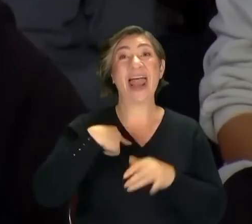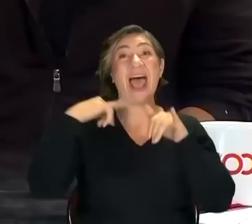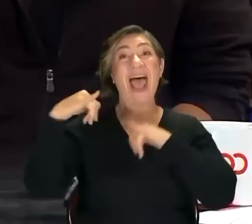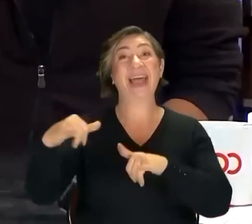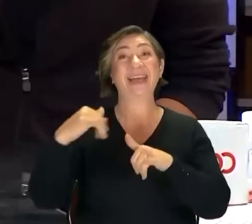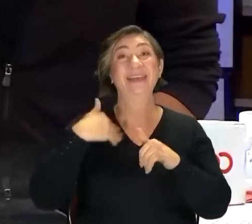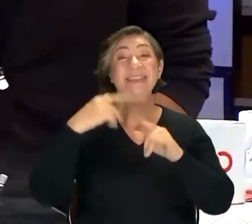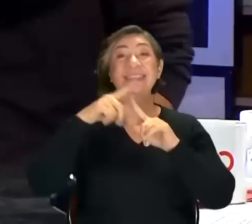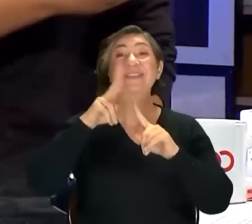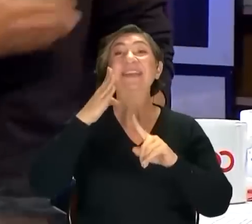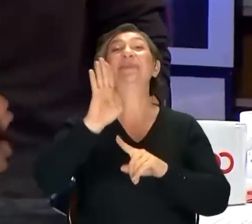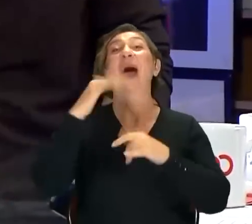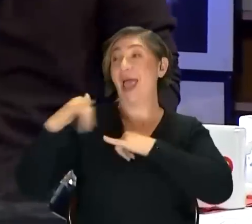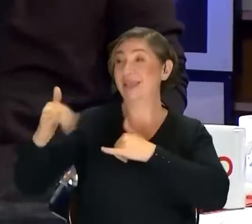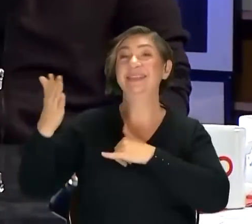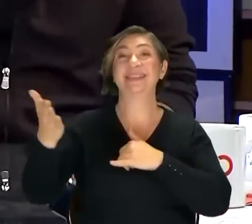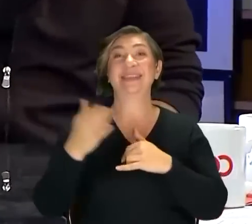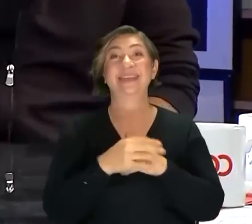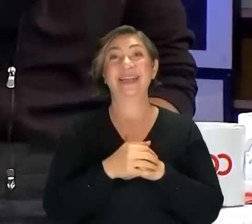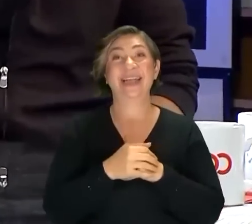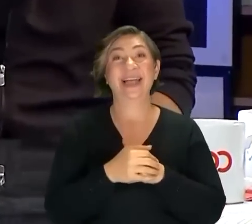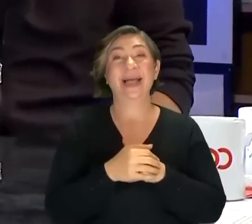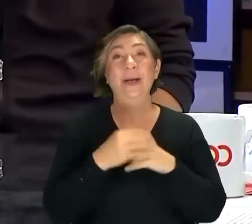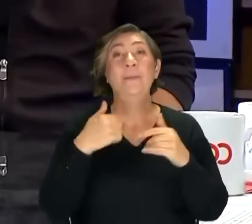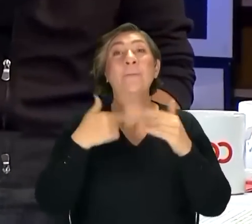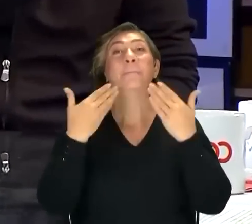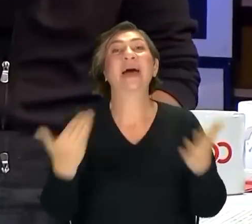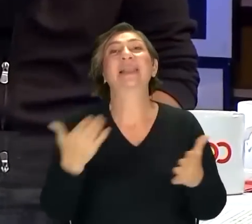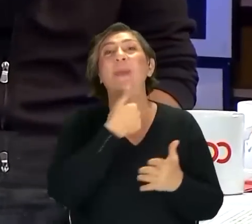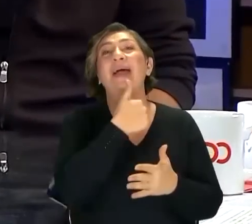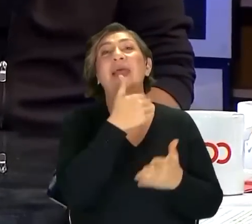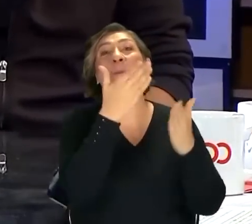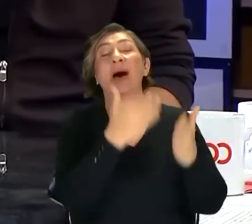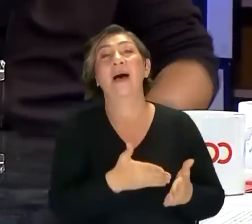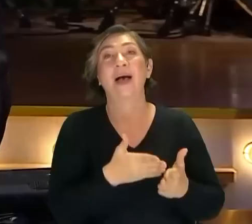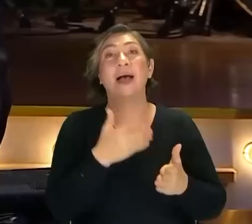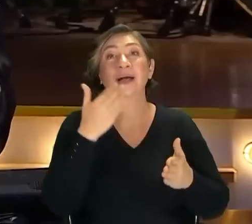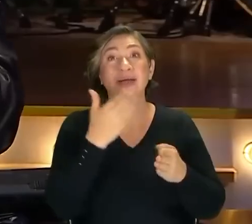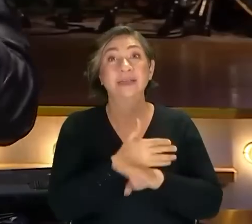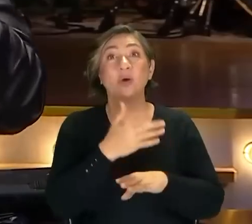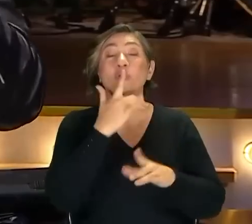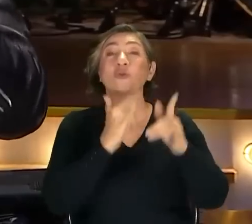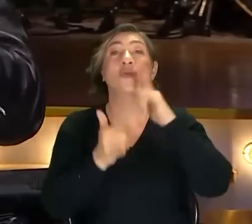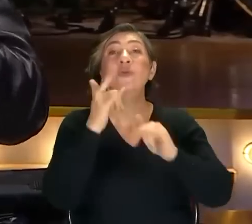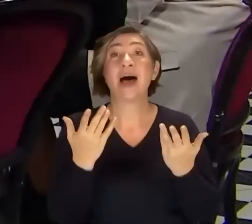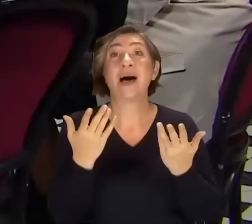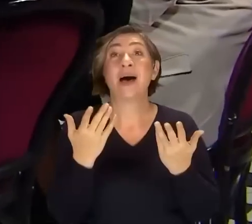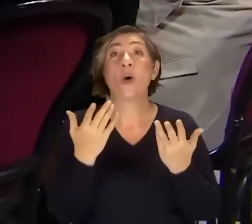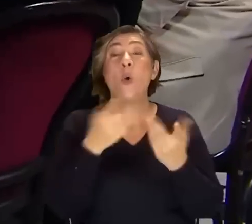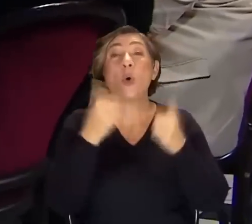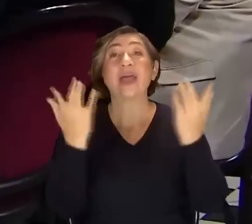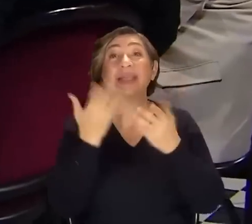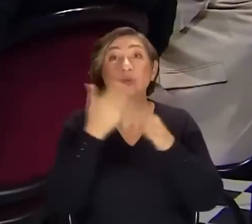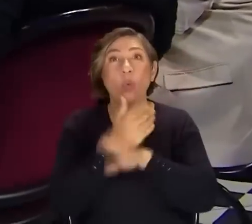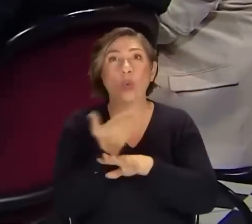Bayağı benim televizyonu çıkmıyorken ki halim. Ya abi ben bayılıyorum adama yani. Tabii ki, ya şimdi tabii küfürleri yayınlayamıyoruz. O